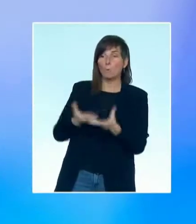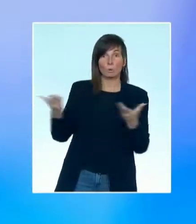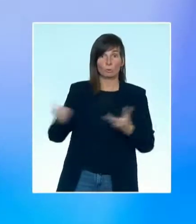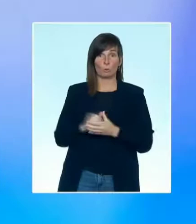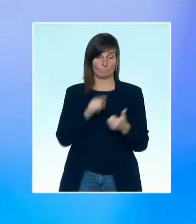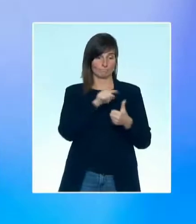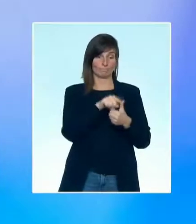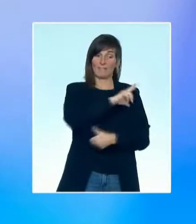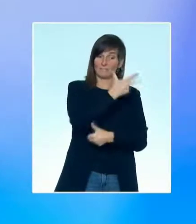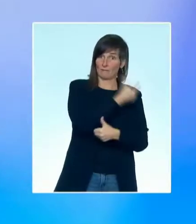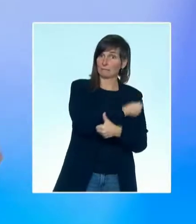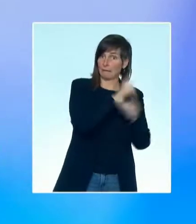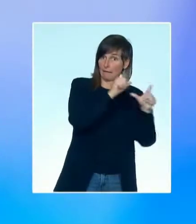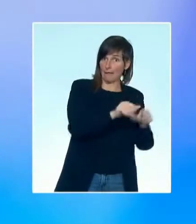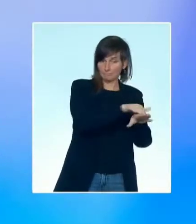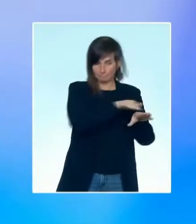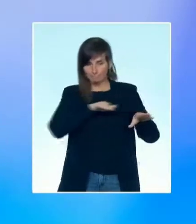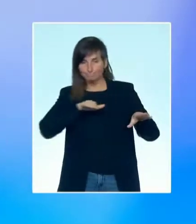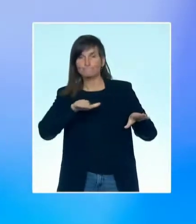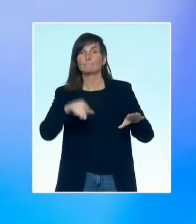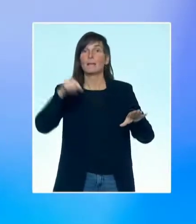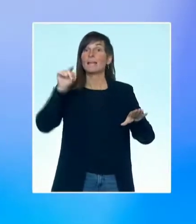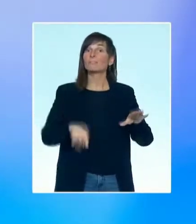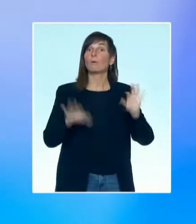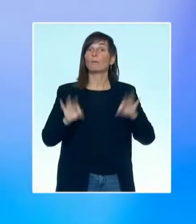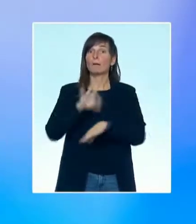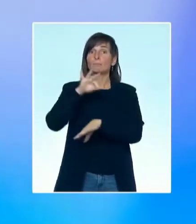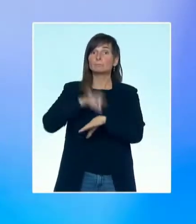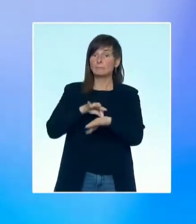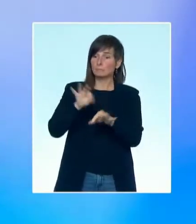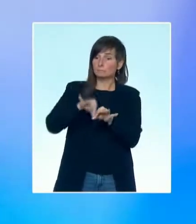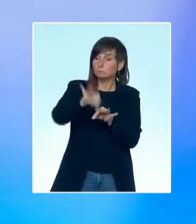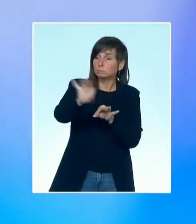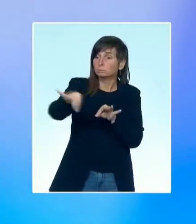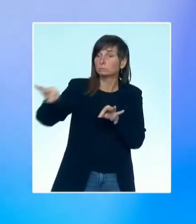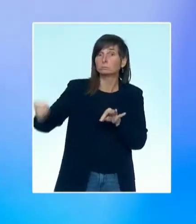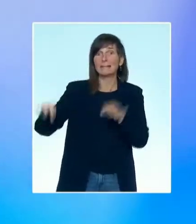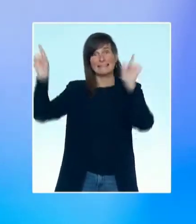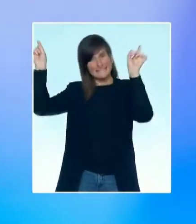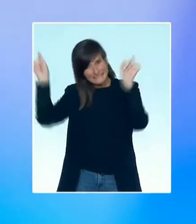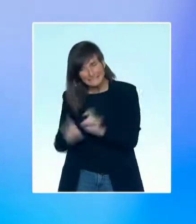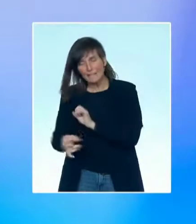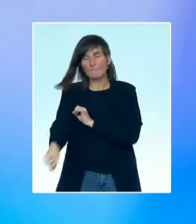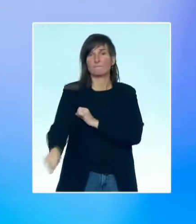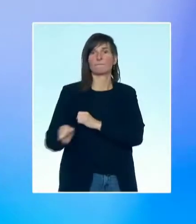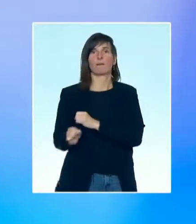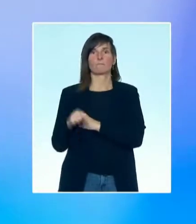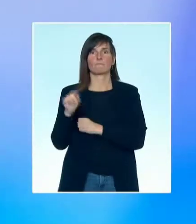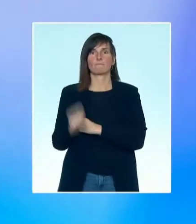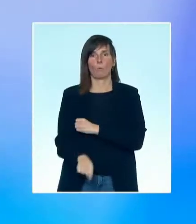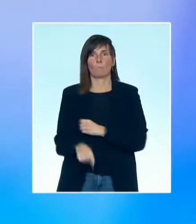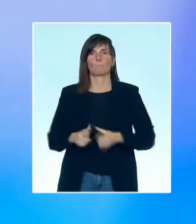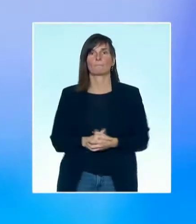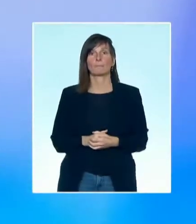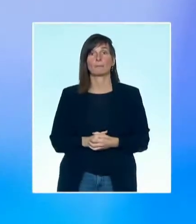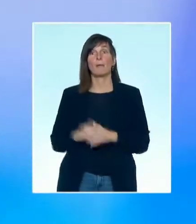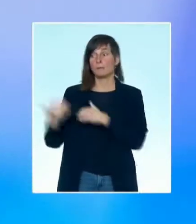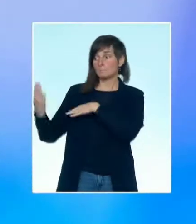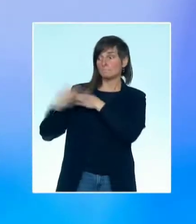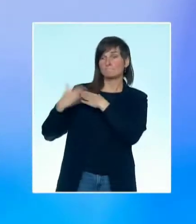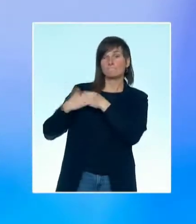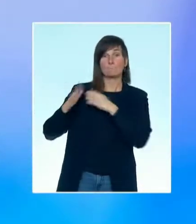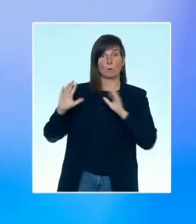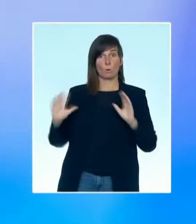devons ralentir le niveau de diffusion du virus qui circule dans toute la population. Elles nous disent qu'en